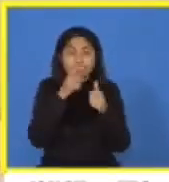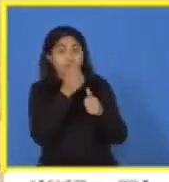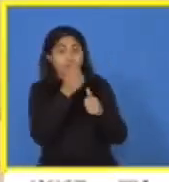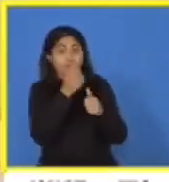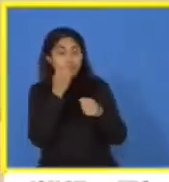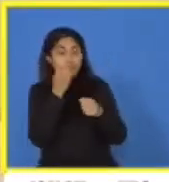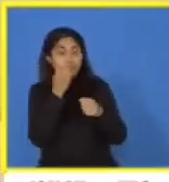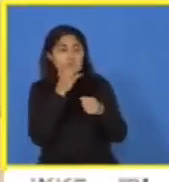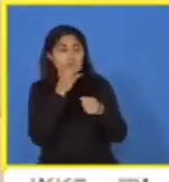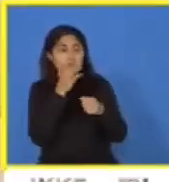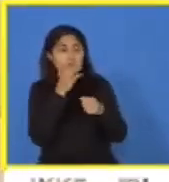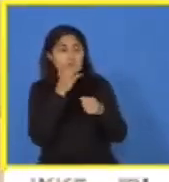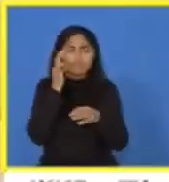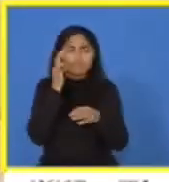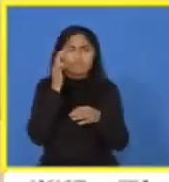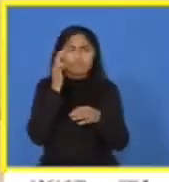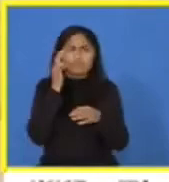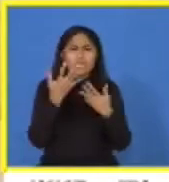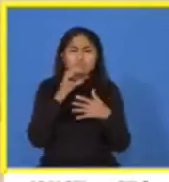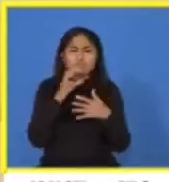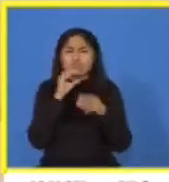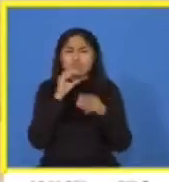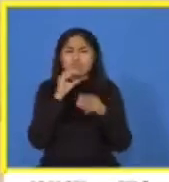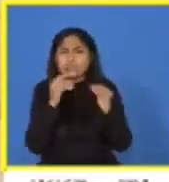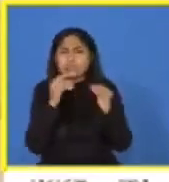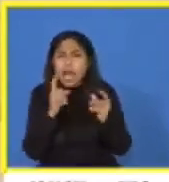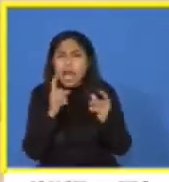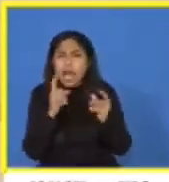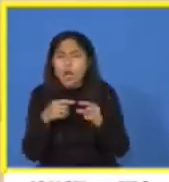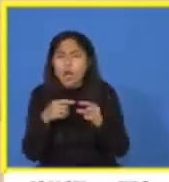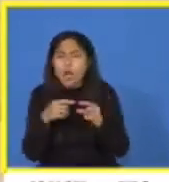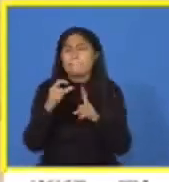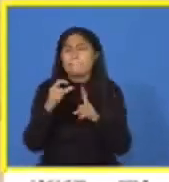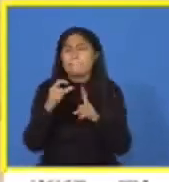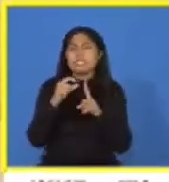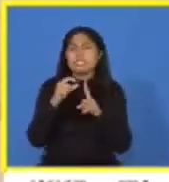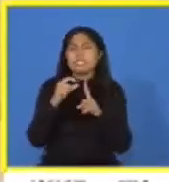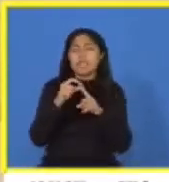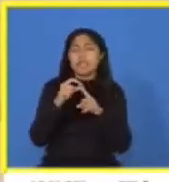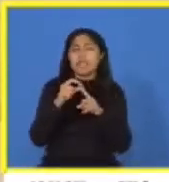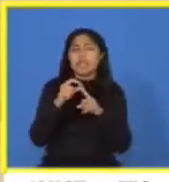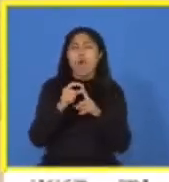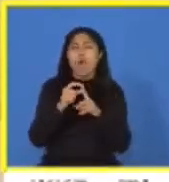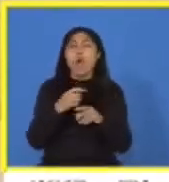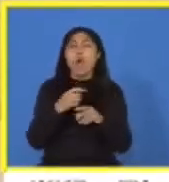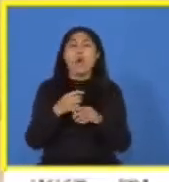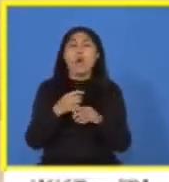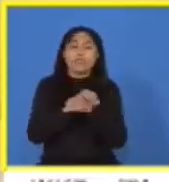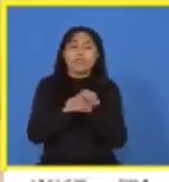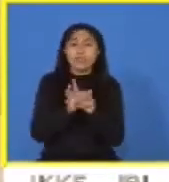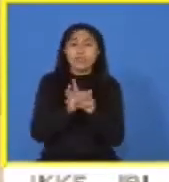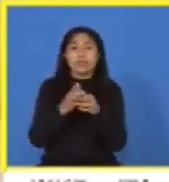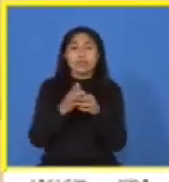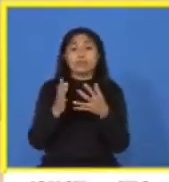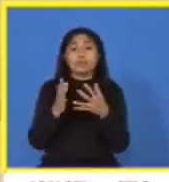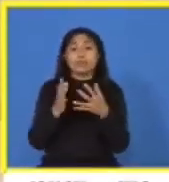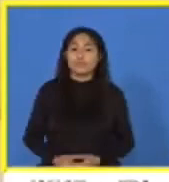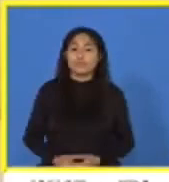Sering terdengar pasien COVID-19 ini susah mendapatkan pelayanan di rumah sakit. Apakah itu benar, Bu?